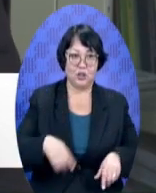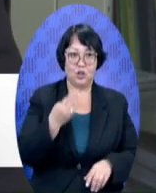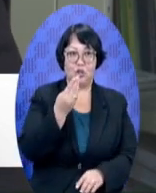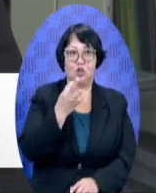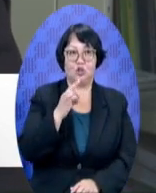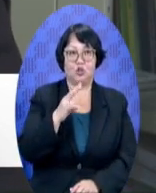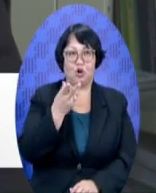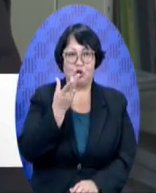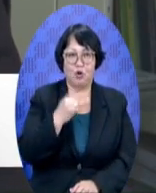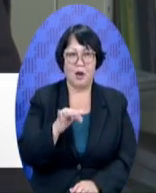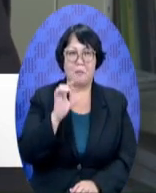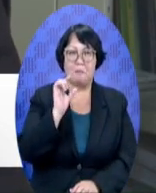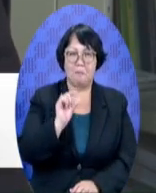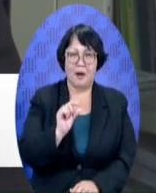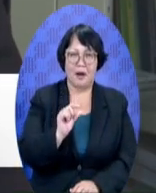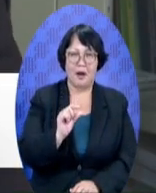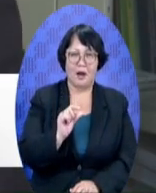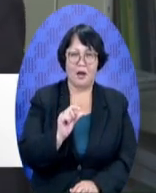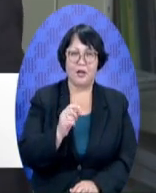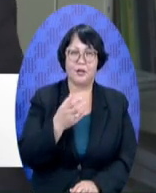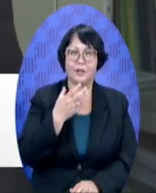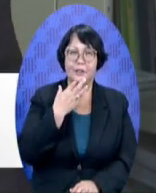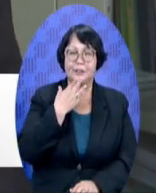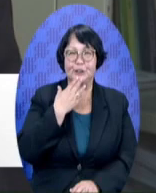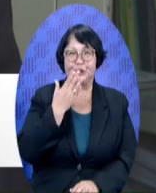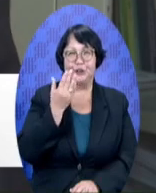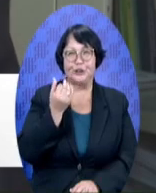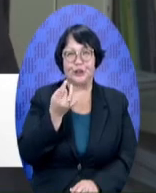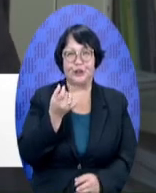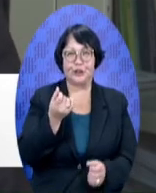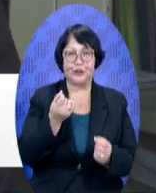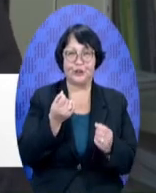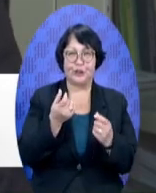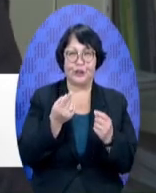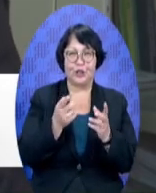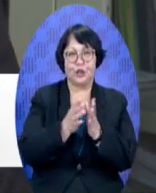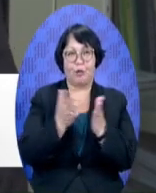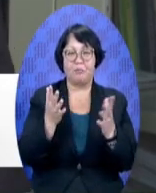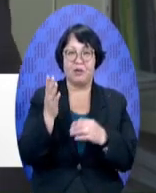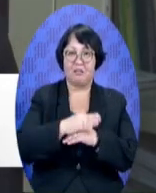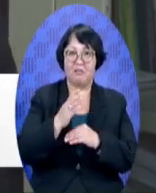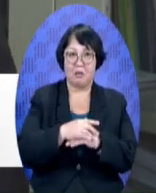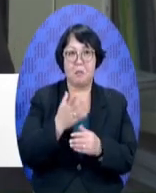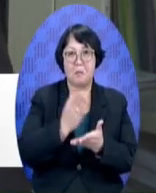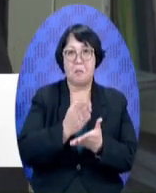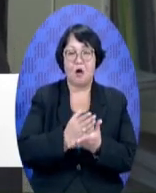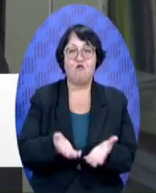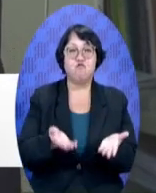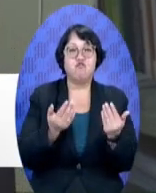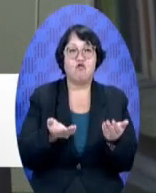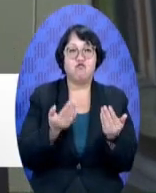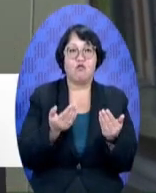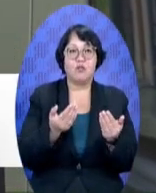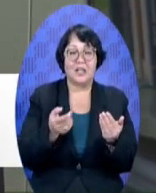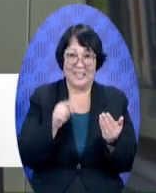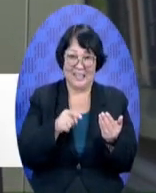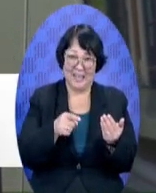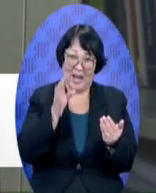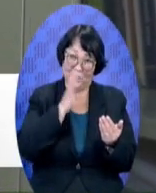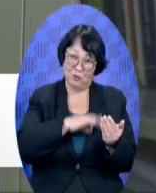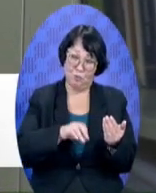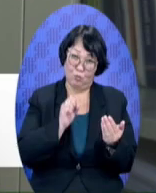тийм шар гэх юм одоо тийм цаас энэ зарим ном хөвлөгдсөн биз дээ. Одоо тийм юм их сурах чиг маш ихэлж болох уу гэдэг